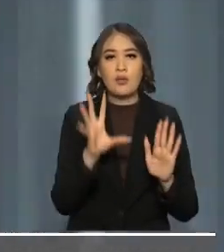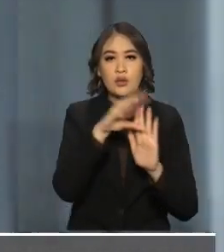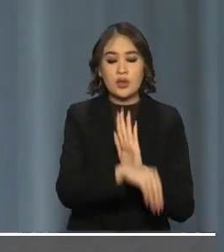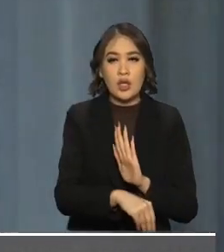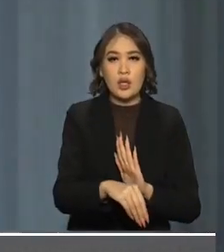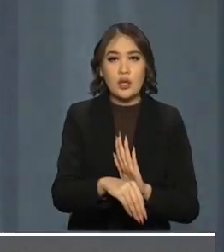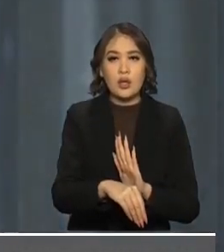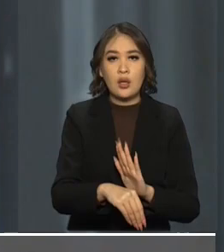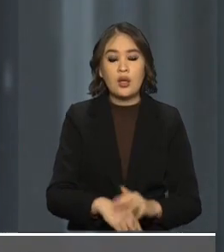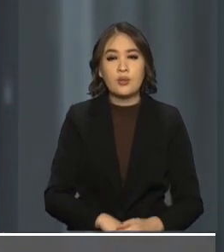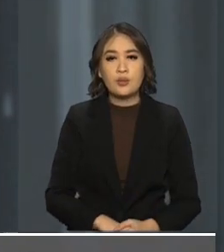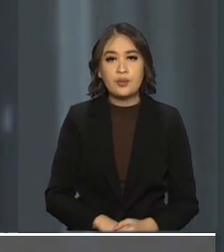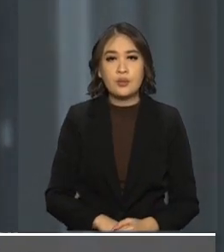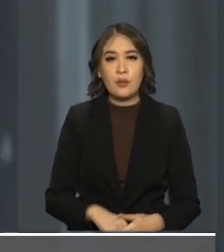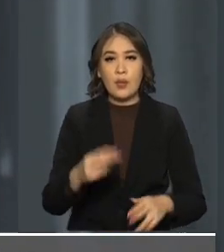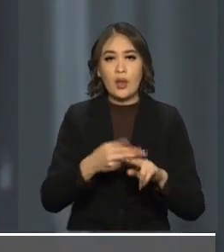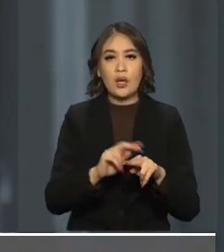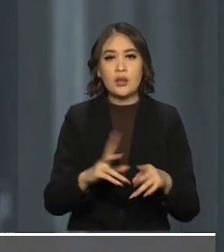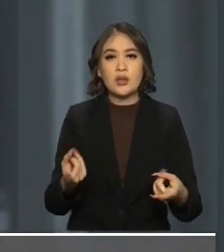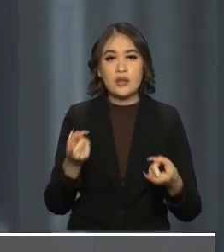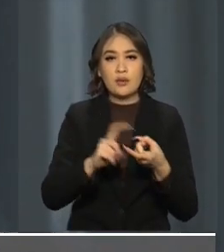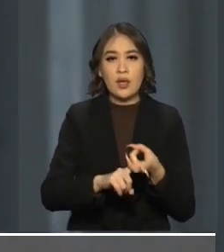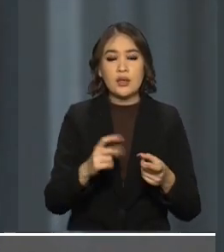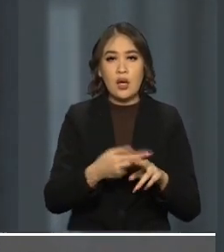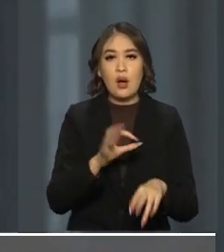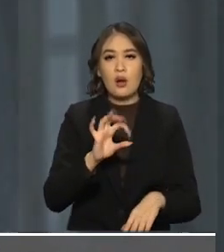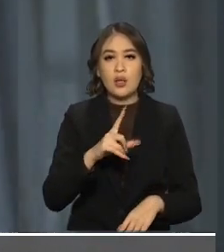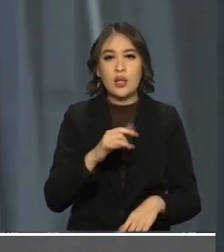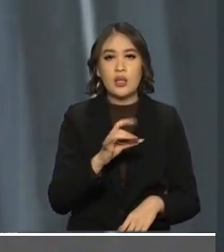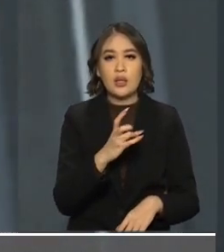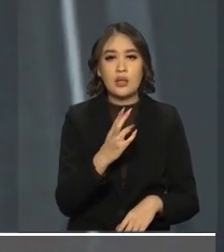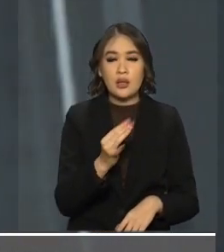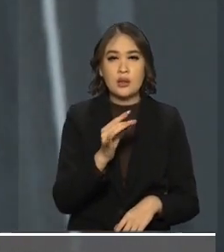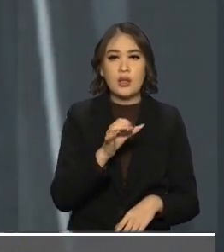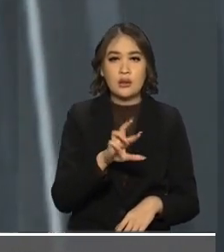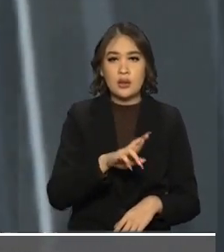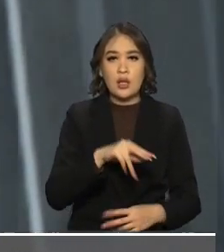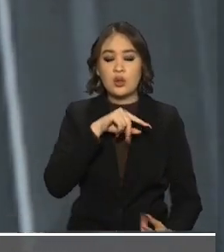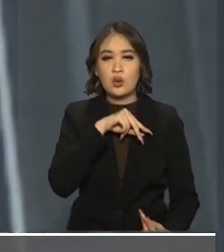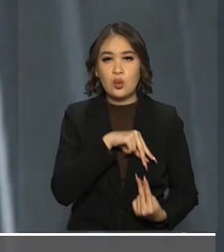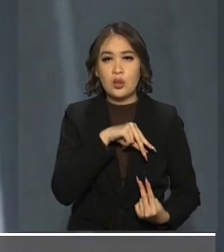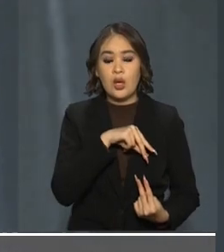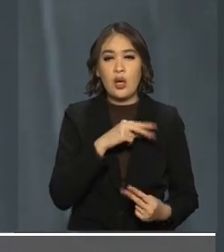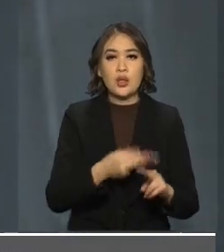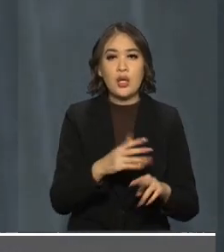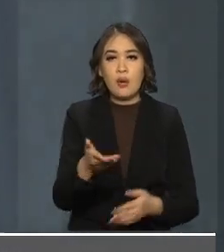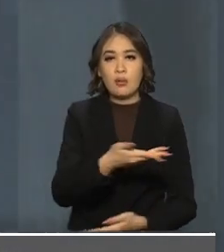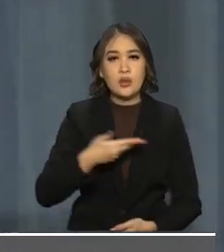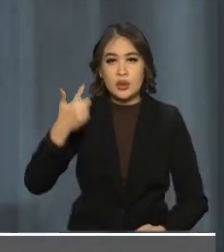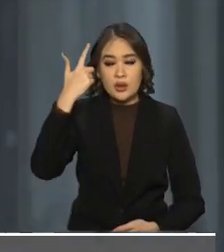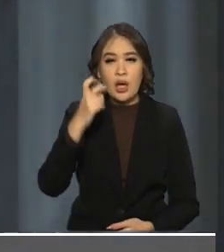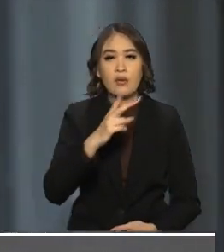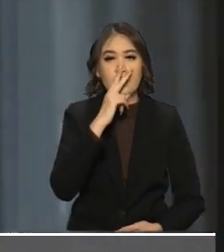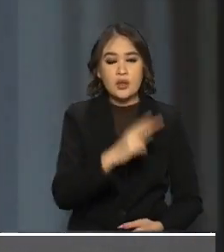заложили момент такой, связанный с организацией деятельности инспекции по труду. Мы знаем, что и видим, что